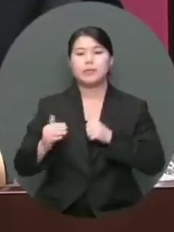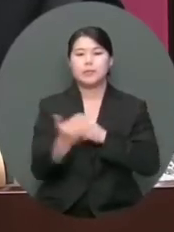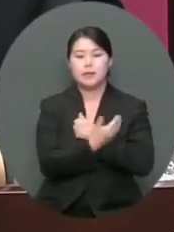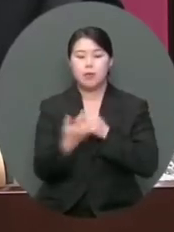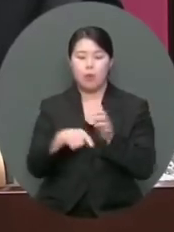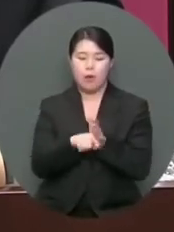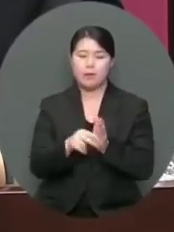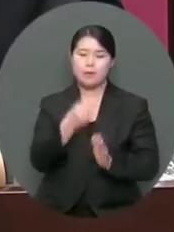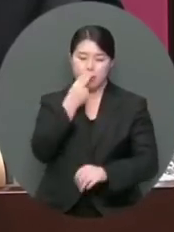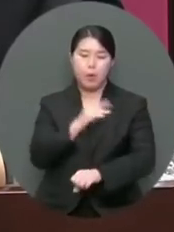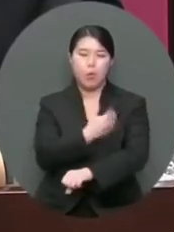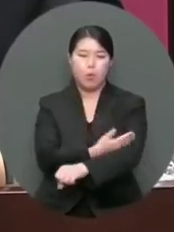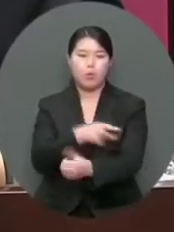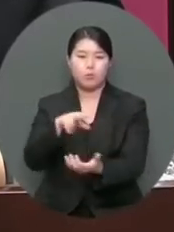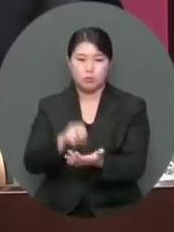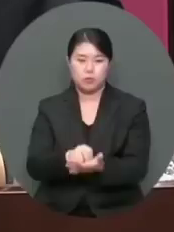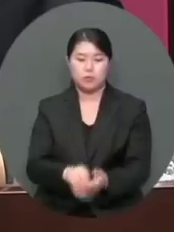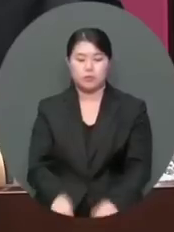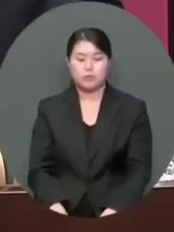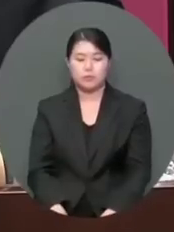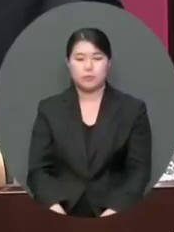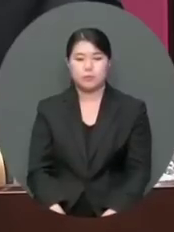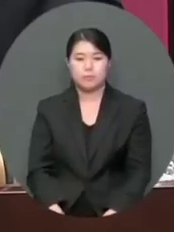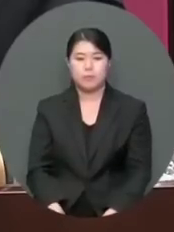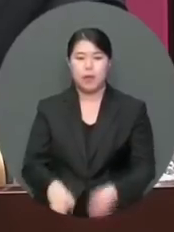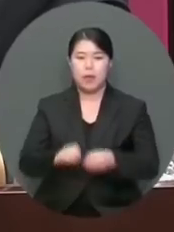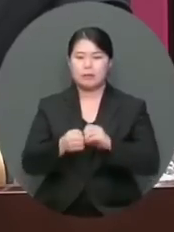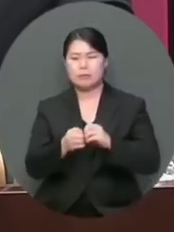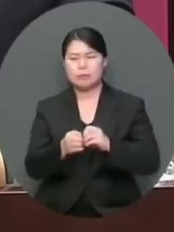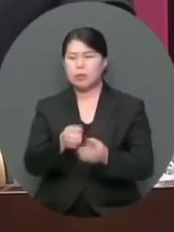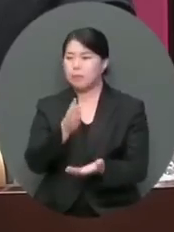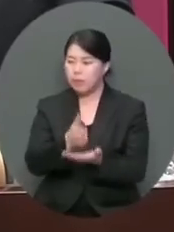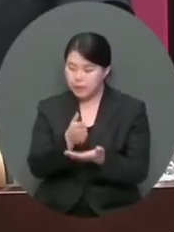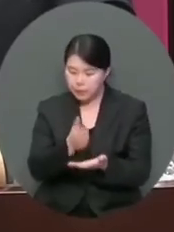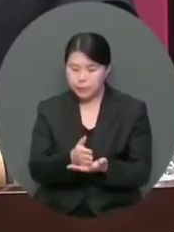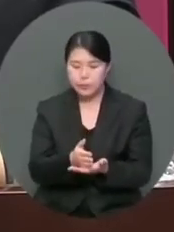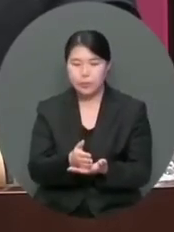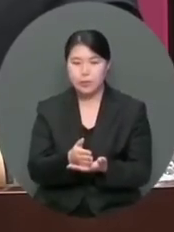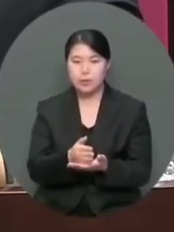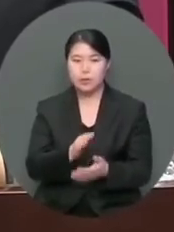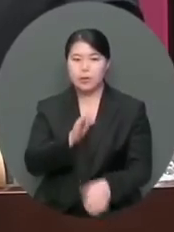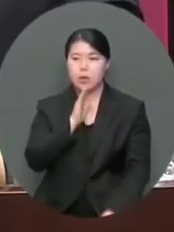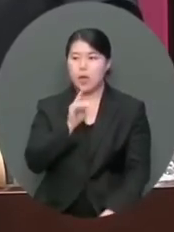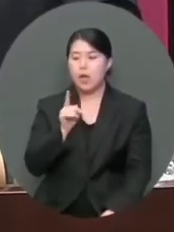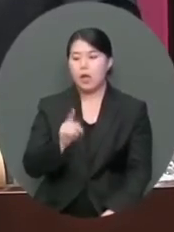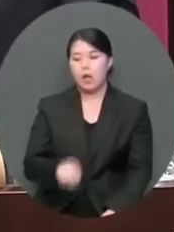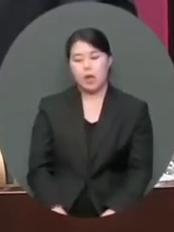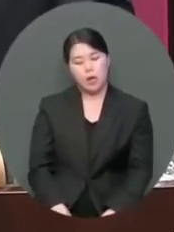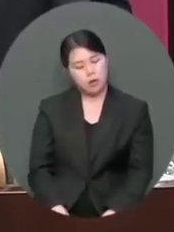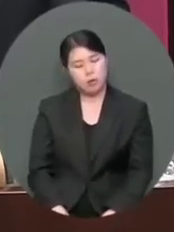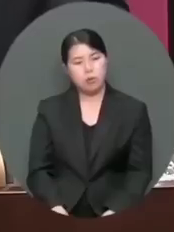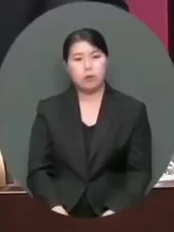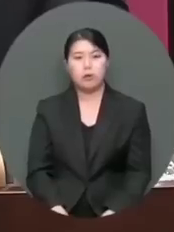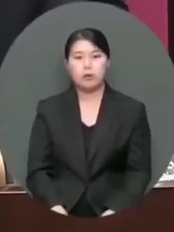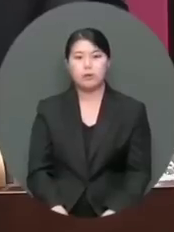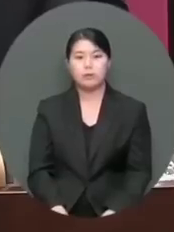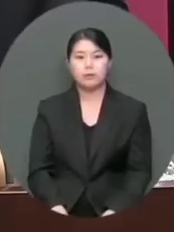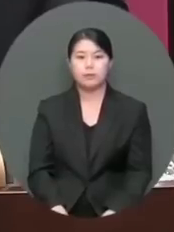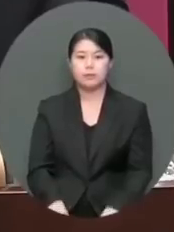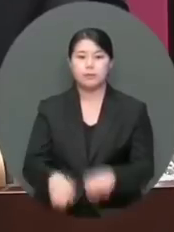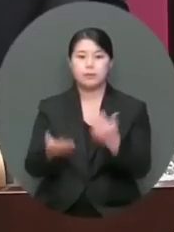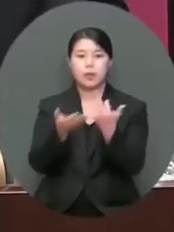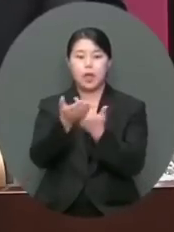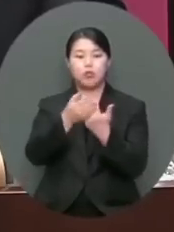생명권에 대한 문제입니다. 총리님 괴담 타령 꼼수 그만 부리시고요. 진짜 한심합니다. 한심해. 총리님